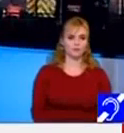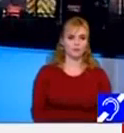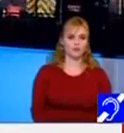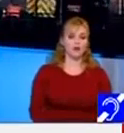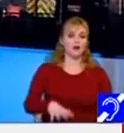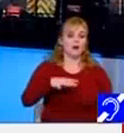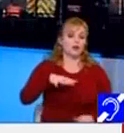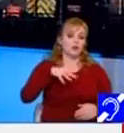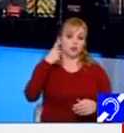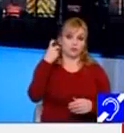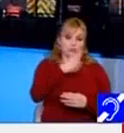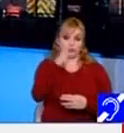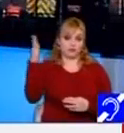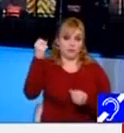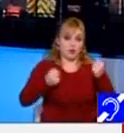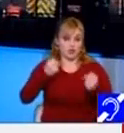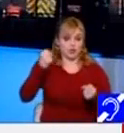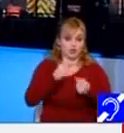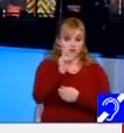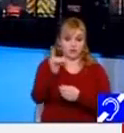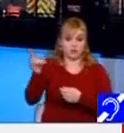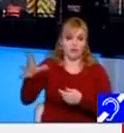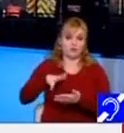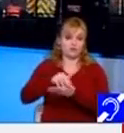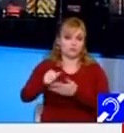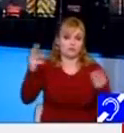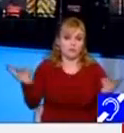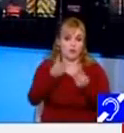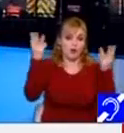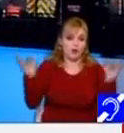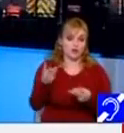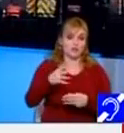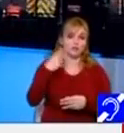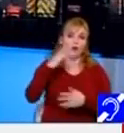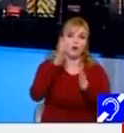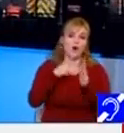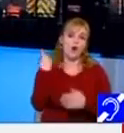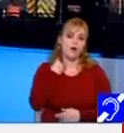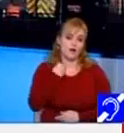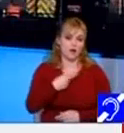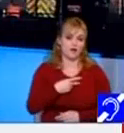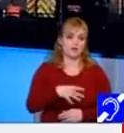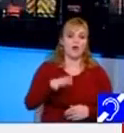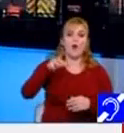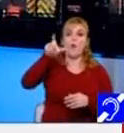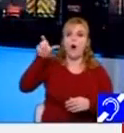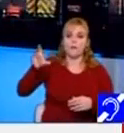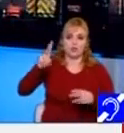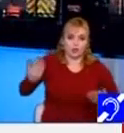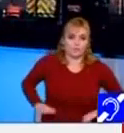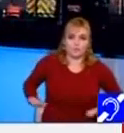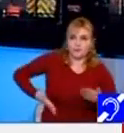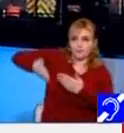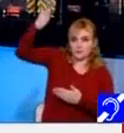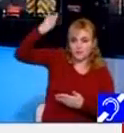Sute de mașini au fost distruse într-un incendiu izbucnit în noaptea de anul nou într-o parcare din orașul englez Liverpool. Zeci de oameni aflați în clădirile